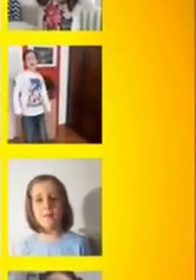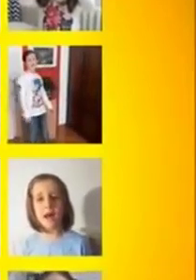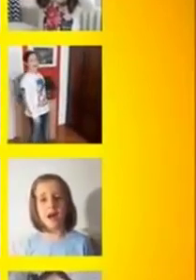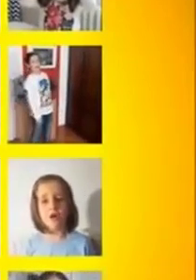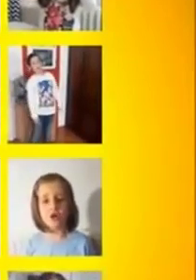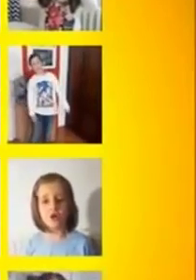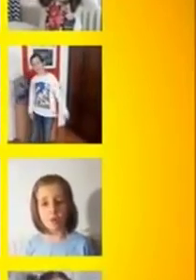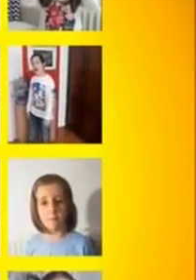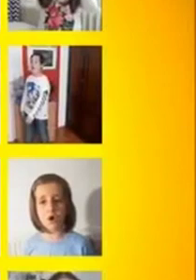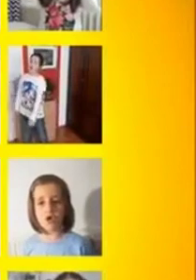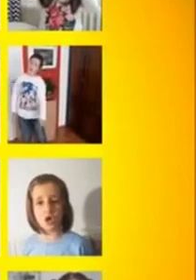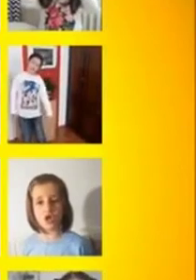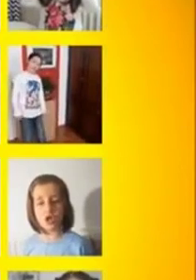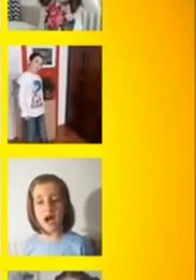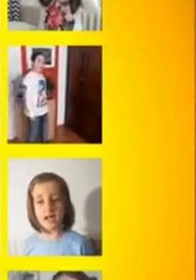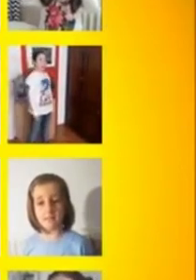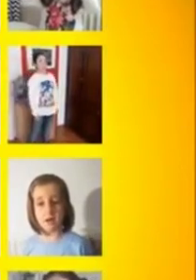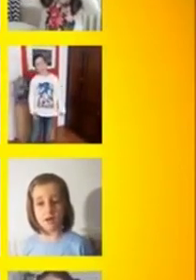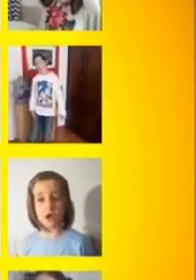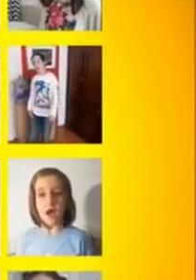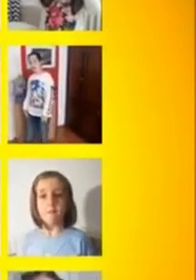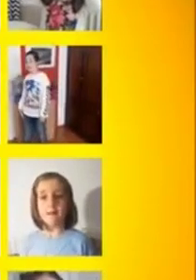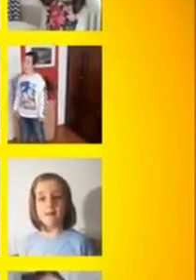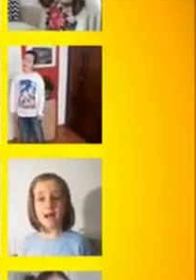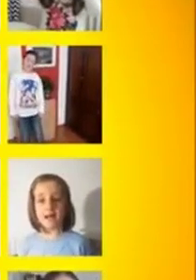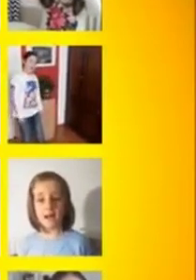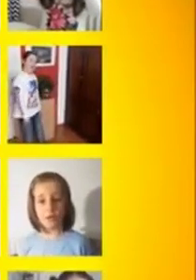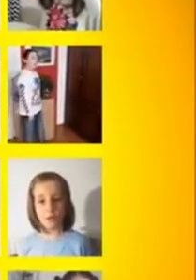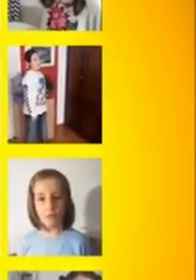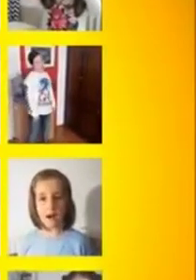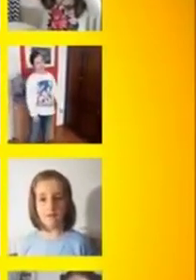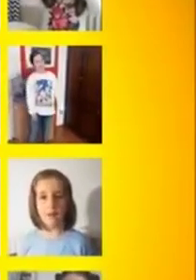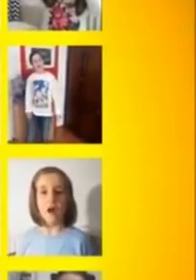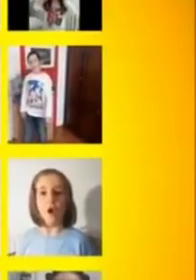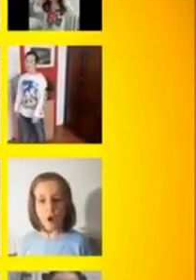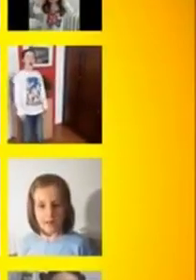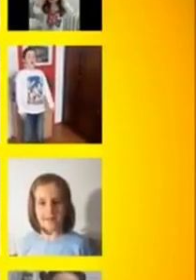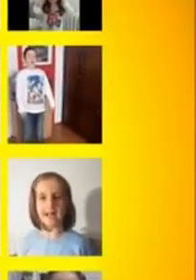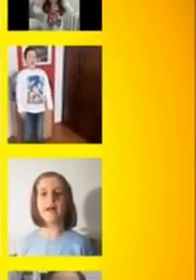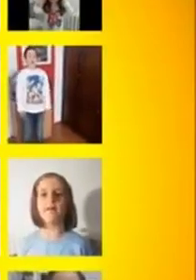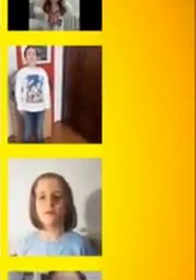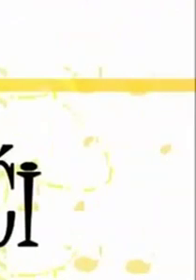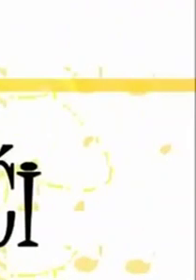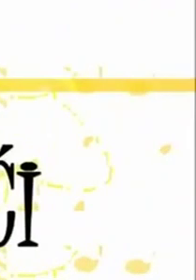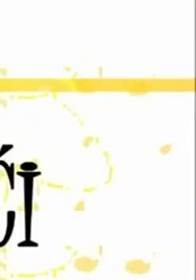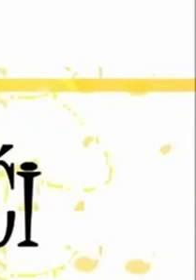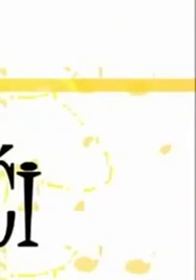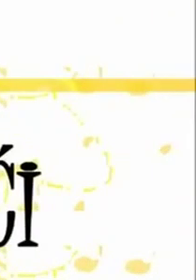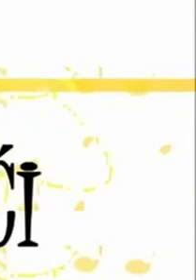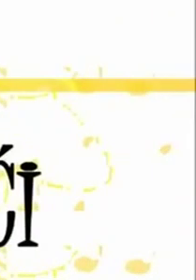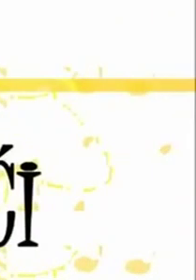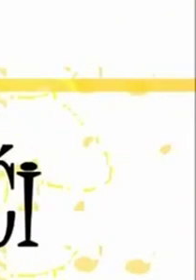najveće blago što možeš da imaš. Bitna je ljubav, ostajem kući!